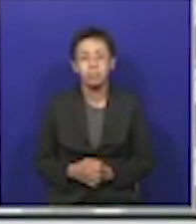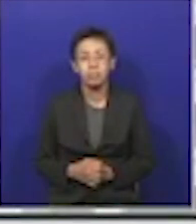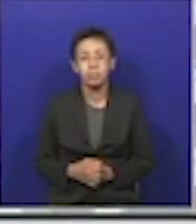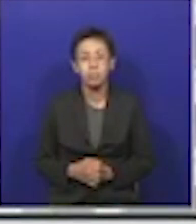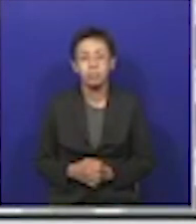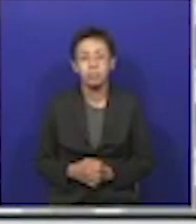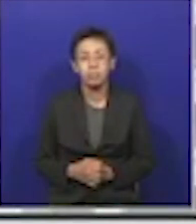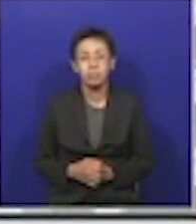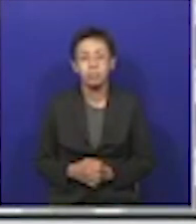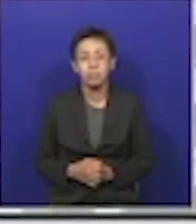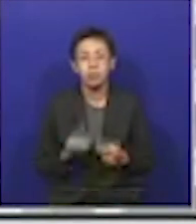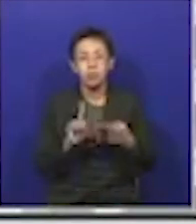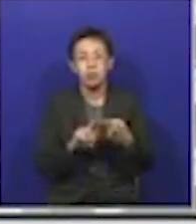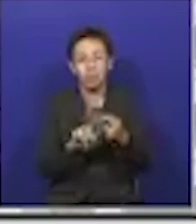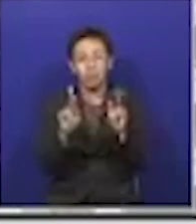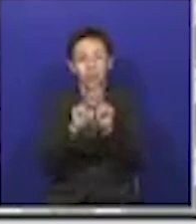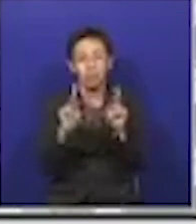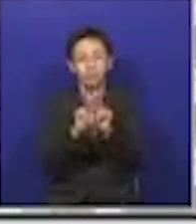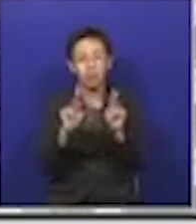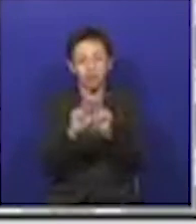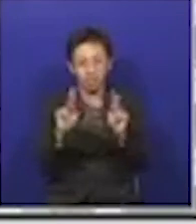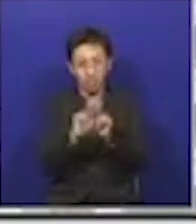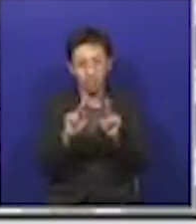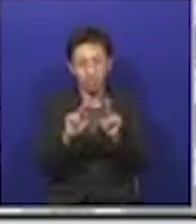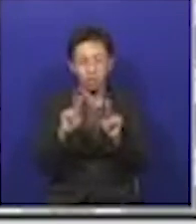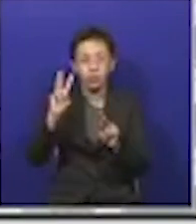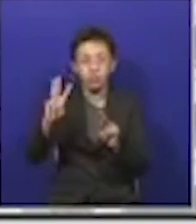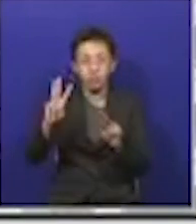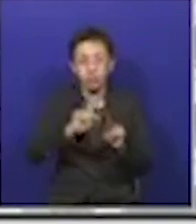1ฮะกันมาที่การวิสามันขึ้นมาดูฮะ